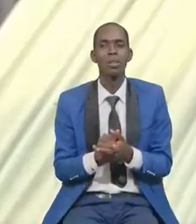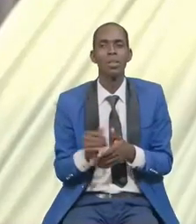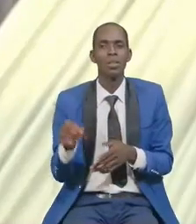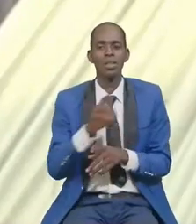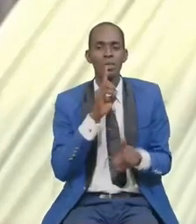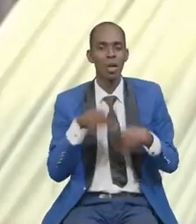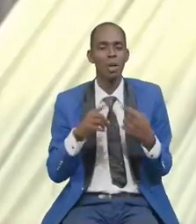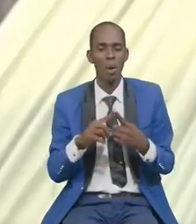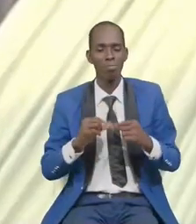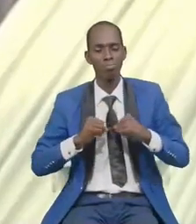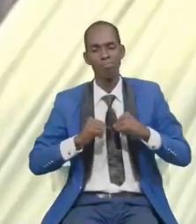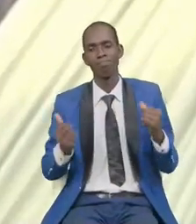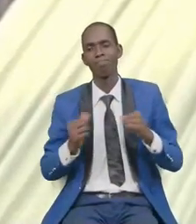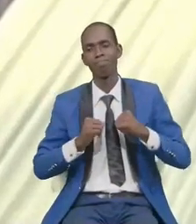renoncement.